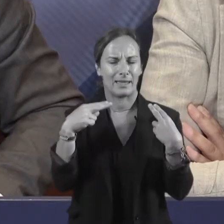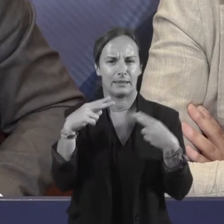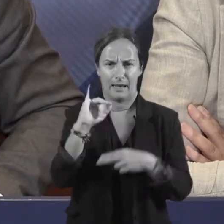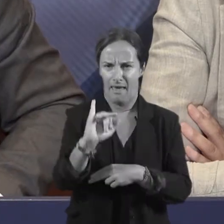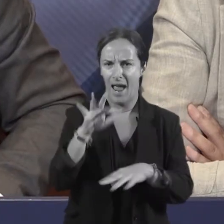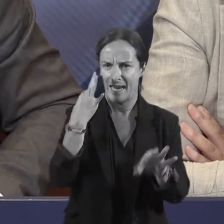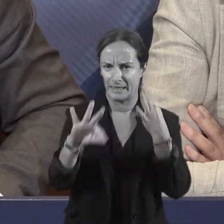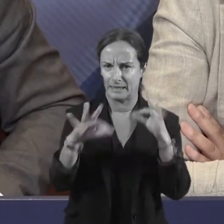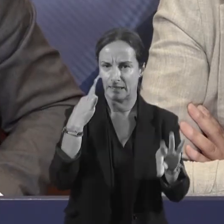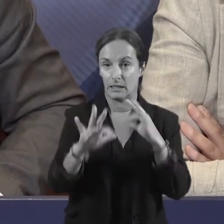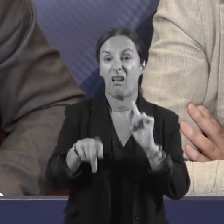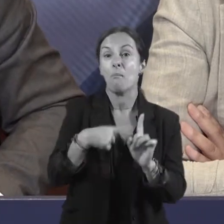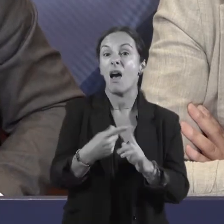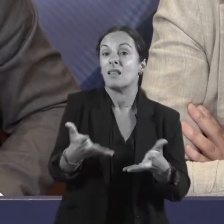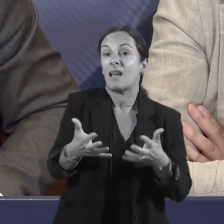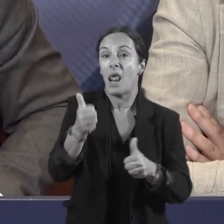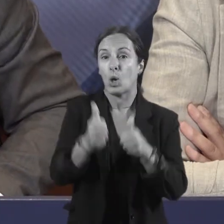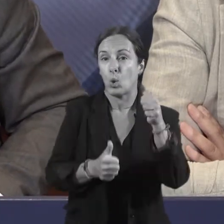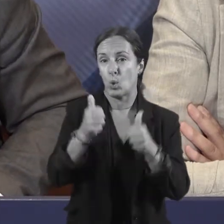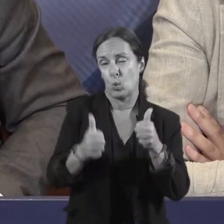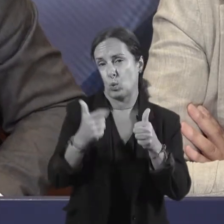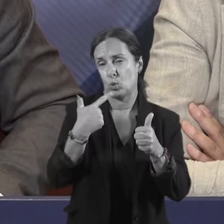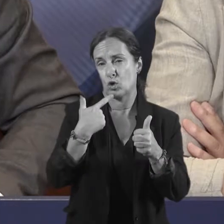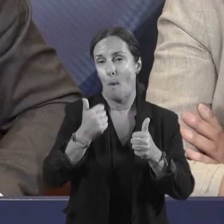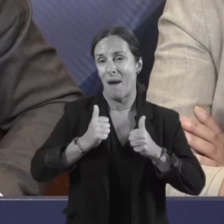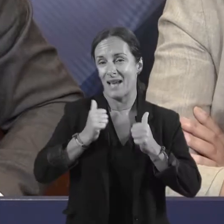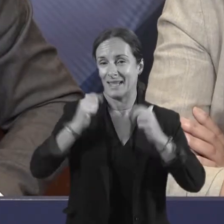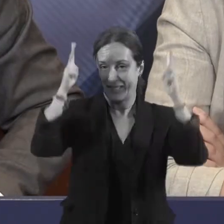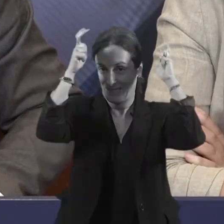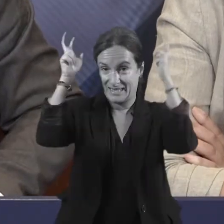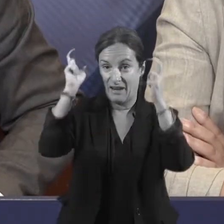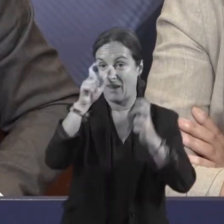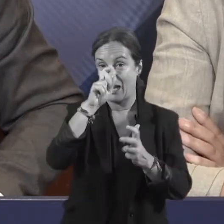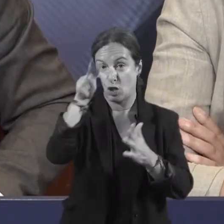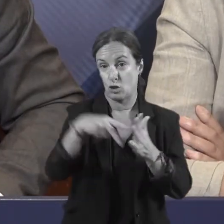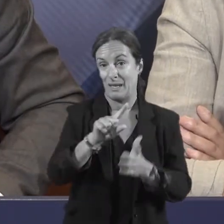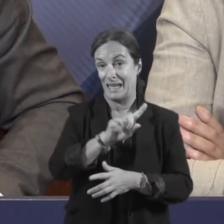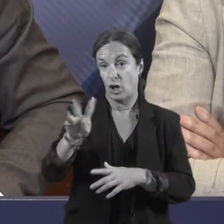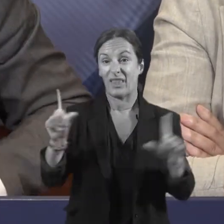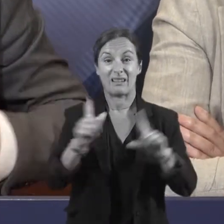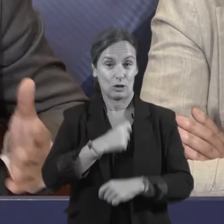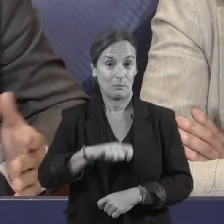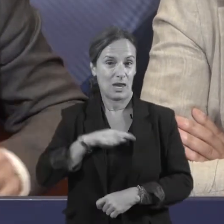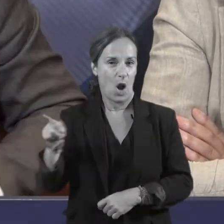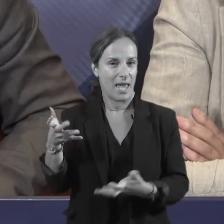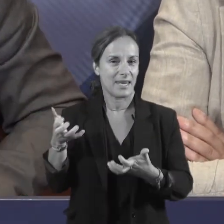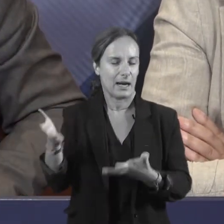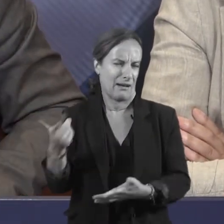Masterchef del programa de televisió espanyola Masterchef 2014, treballarà en la creació del menú que servirà al llarg de tot